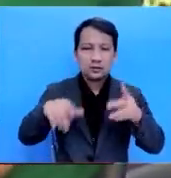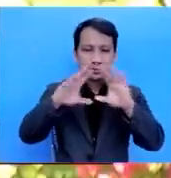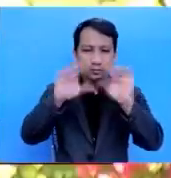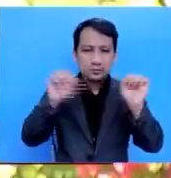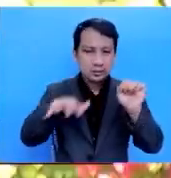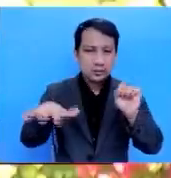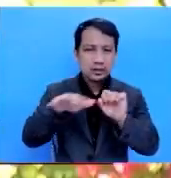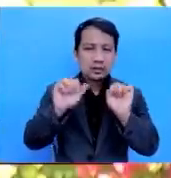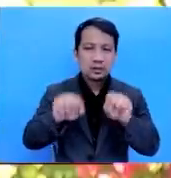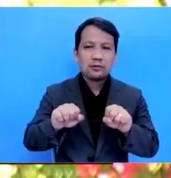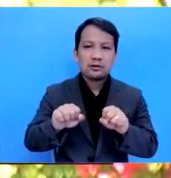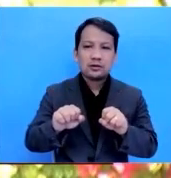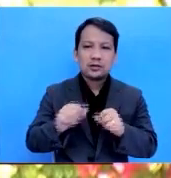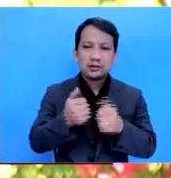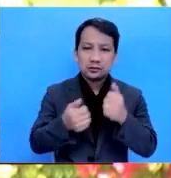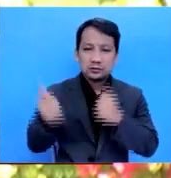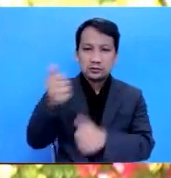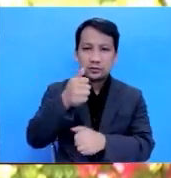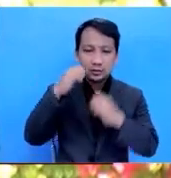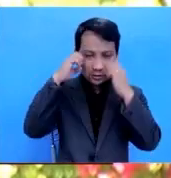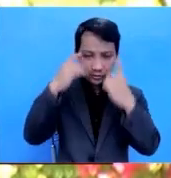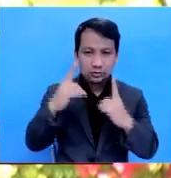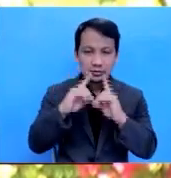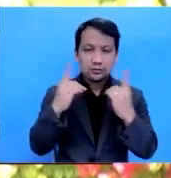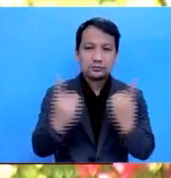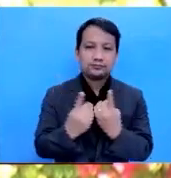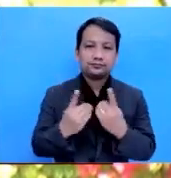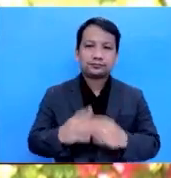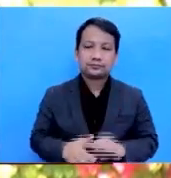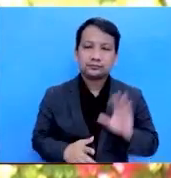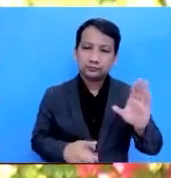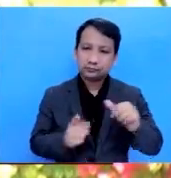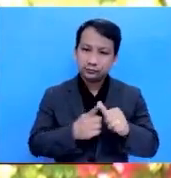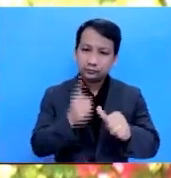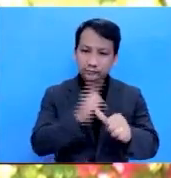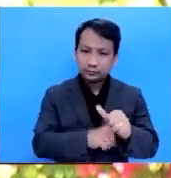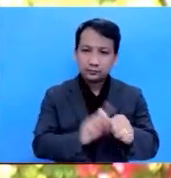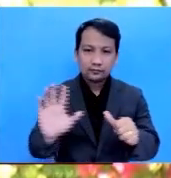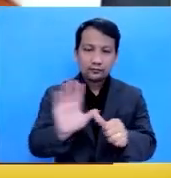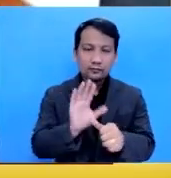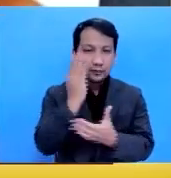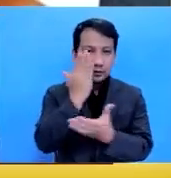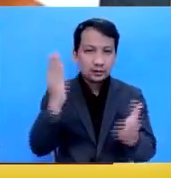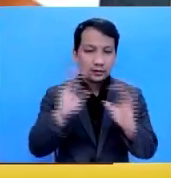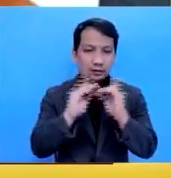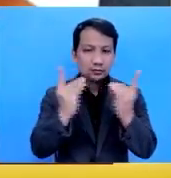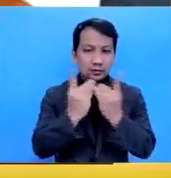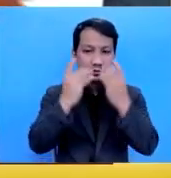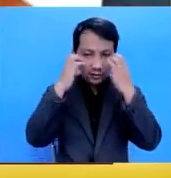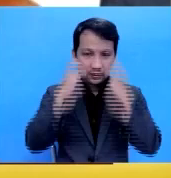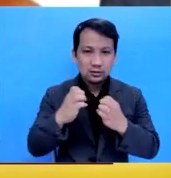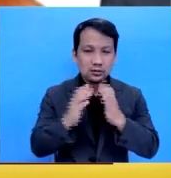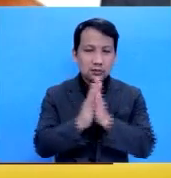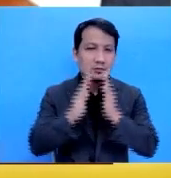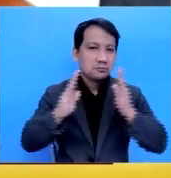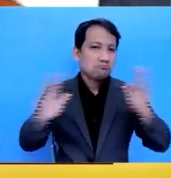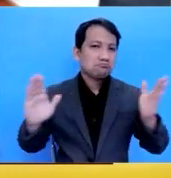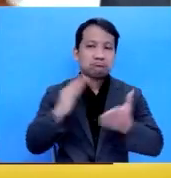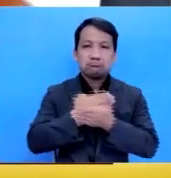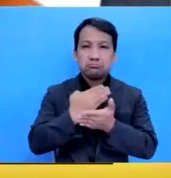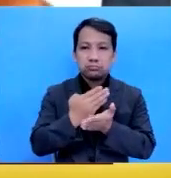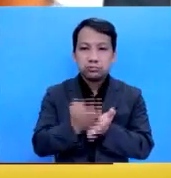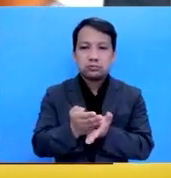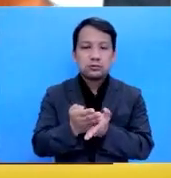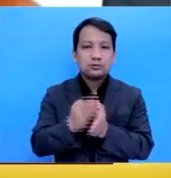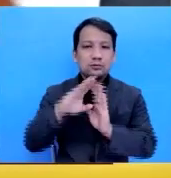bansa ang manguna sa Education Department. For the first time, ang ating pong DepEd, which is the largest budget and under the